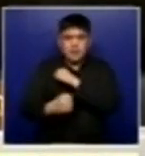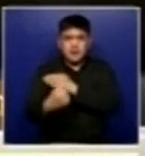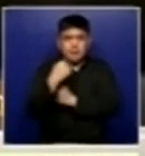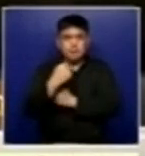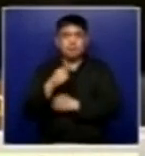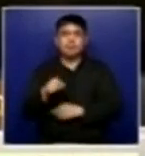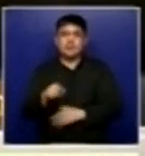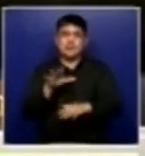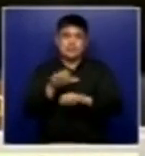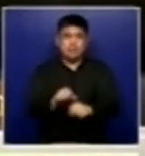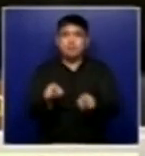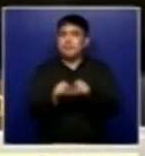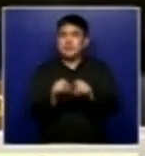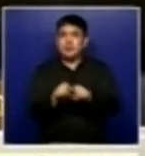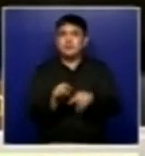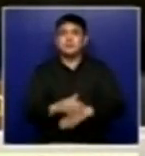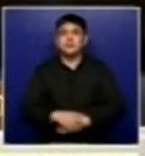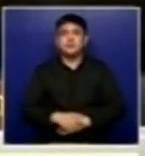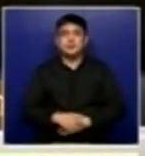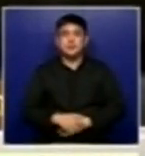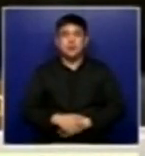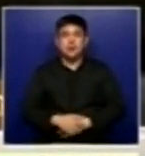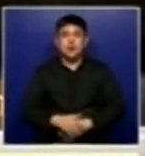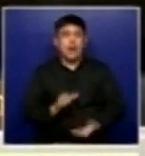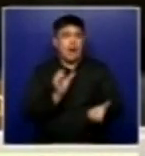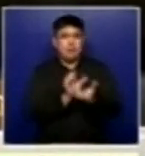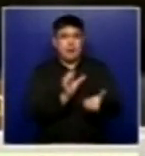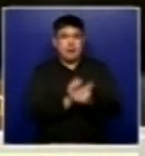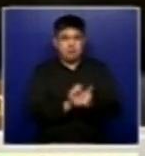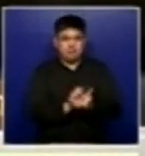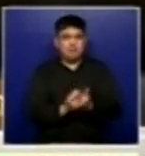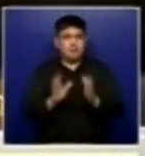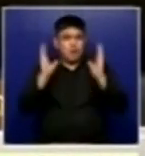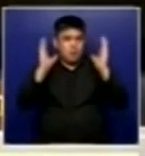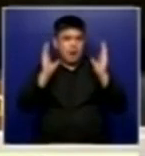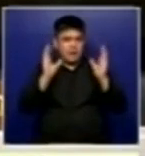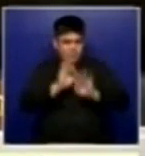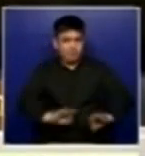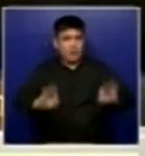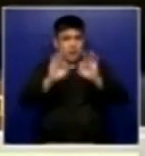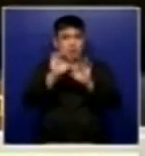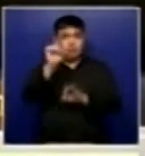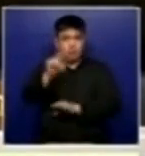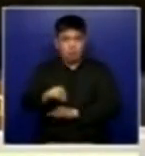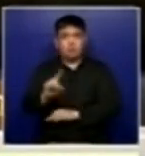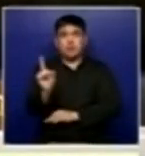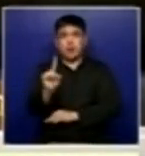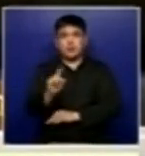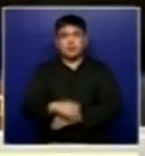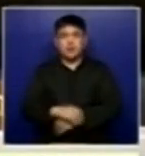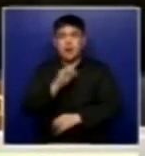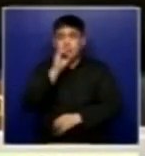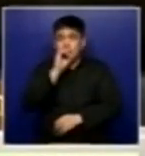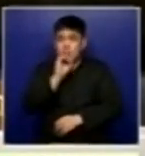ช่นกันเรื่องของอบายมุขนั้นถือว่าเป็นนโยบายสำคัญของรัฐบาลนะครับที่ผ่านมาก็ได้กำชับให้กับ